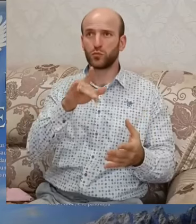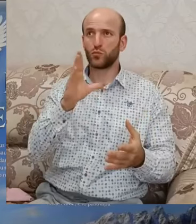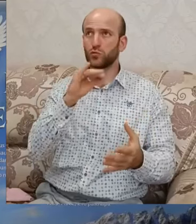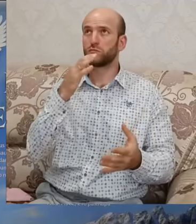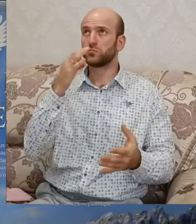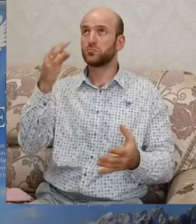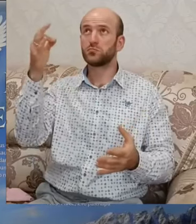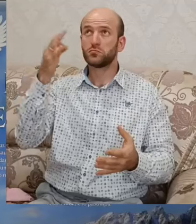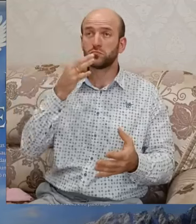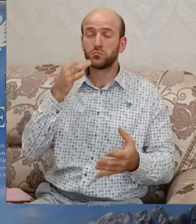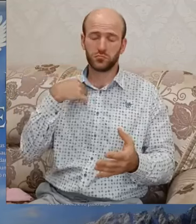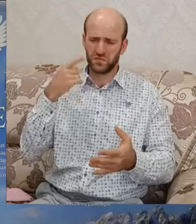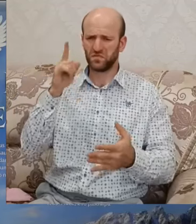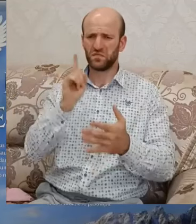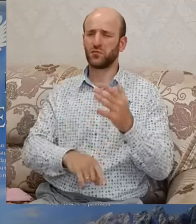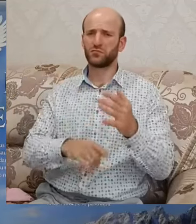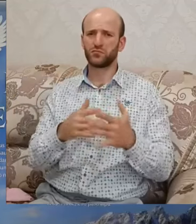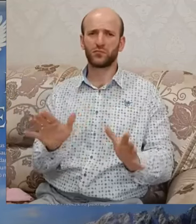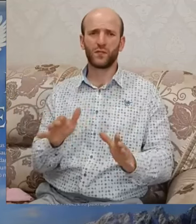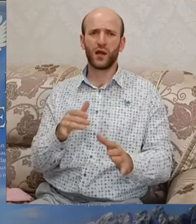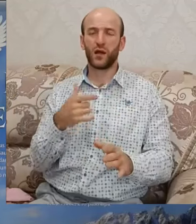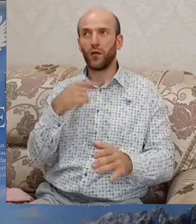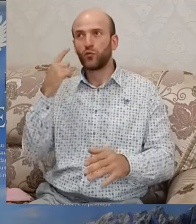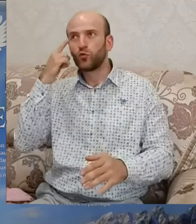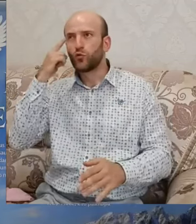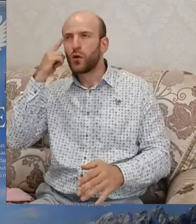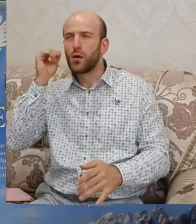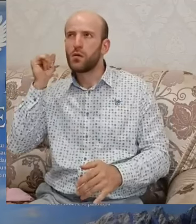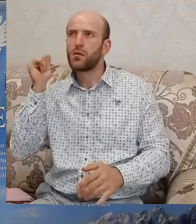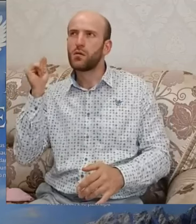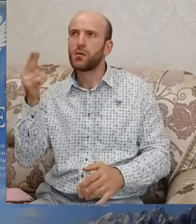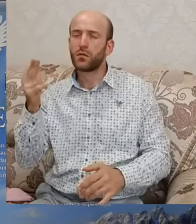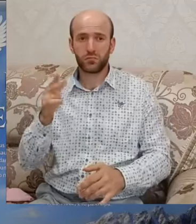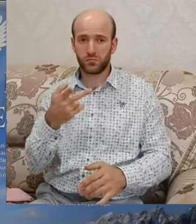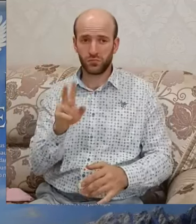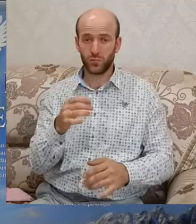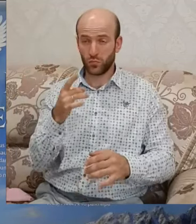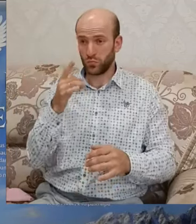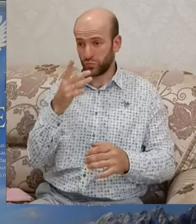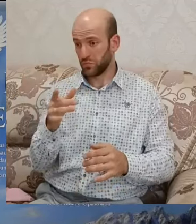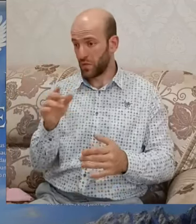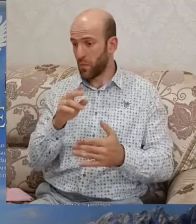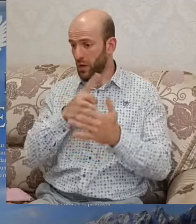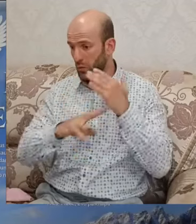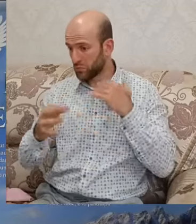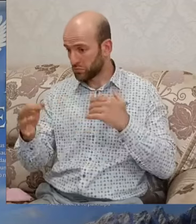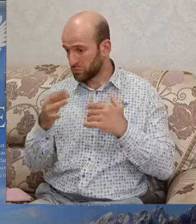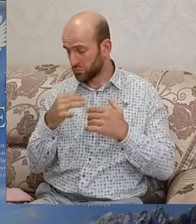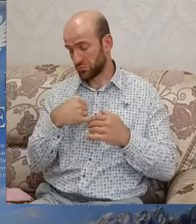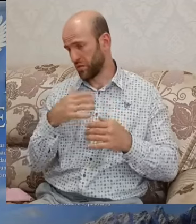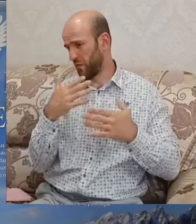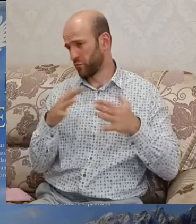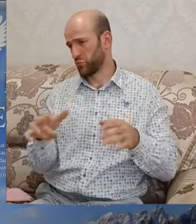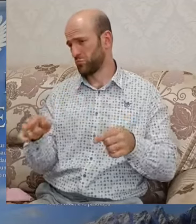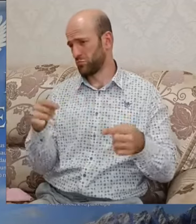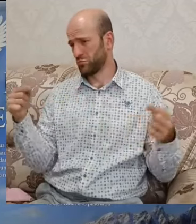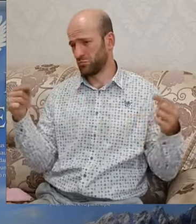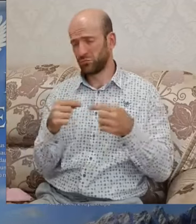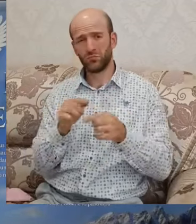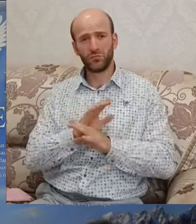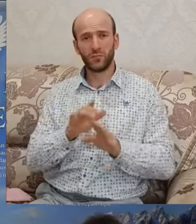per пасентинį. Так, как оно было изречено через посланника. Amen. Amen. Šlovė Dievui. Слава Богу. Atsistokime, мы поскатисимся жоди,